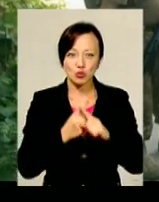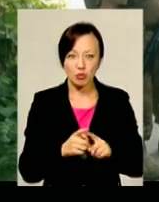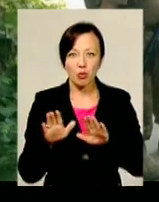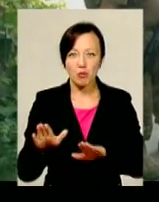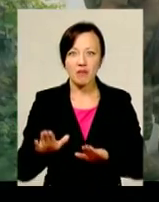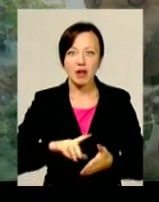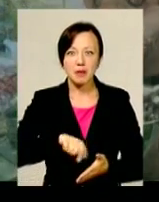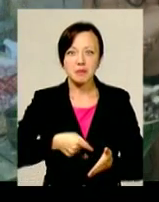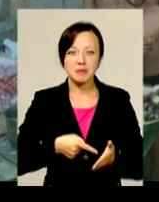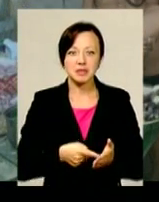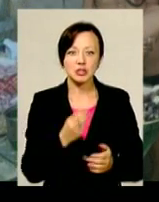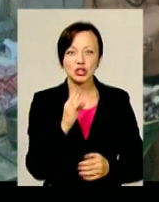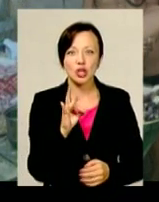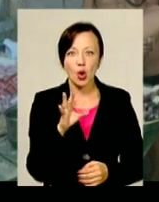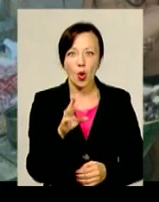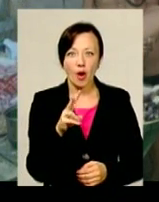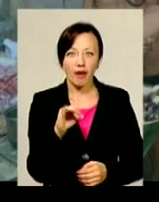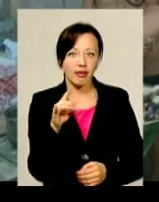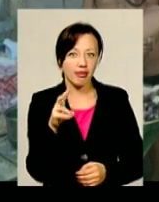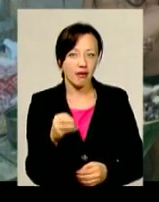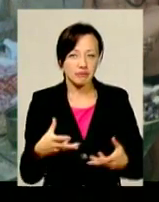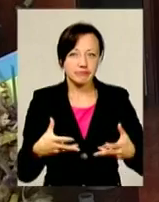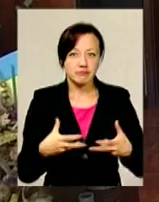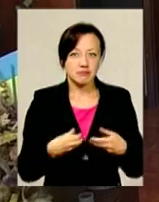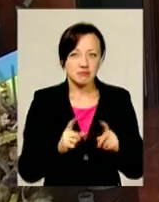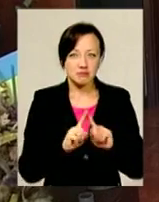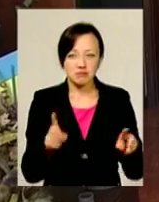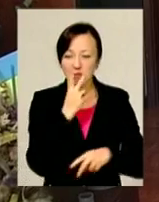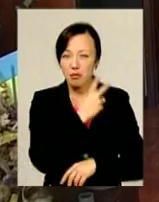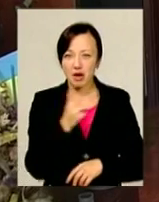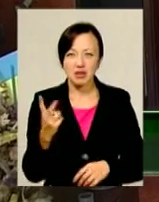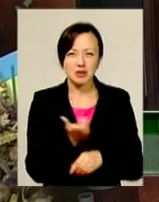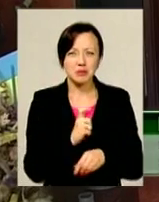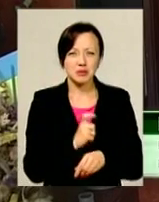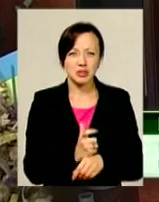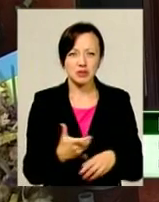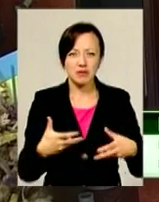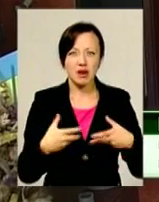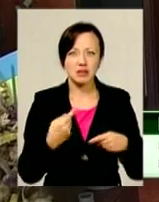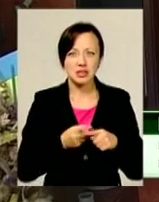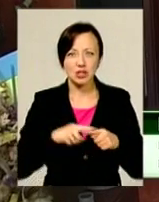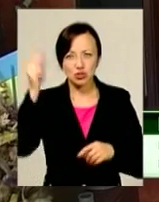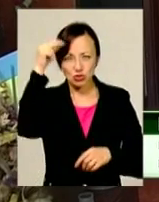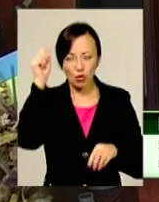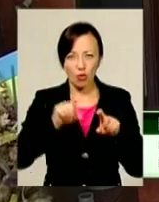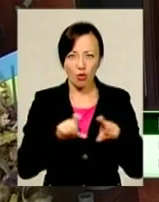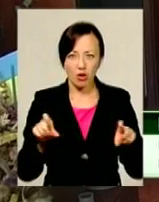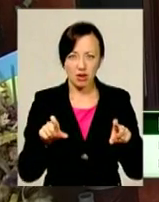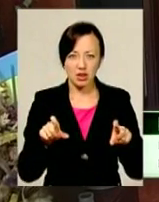побували в місті Привиді Широкіне. Побачене вразило пані Валентину. Саме більше вразило це школа.